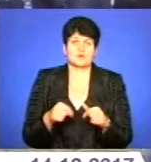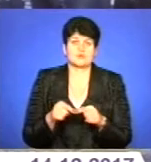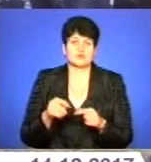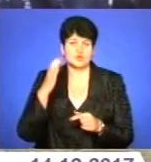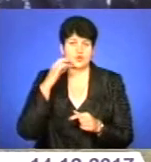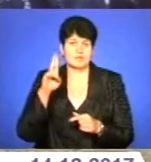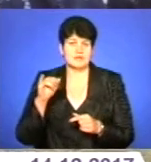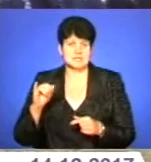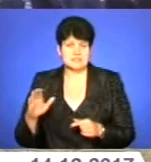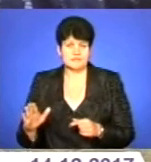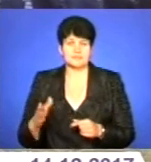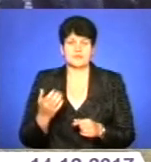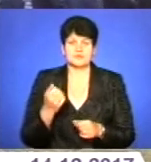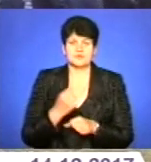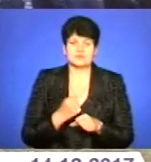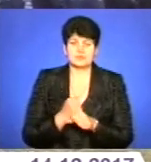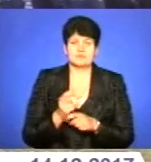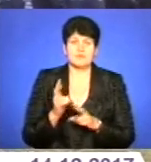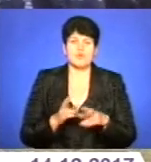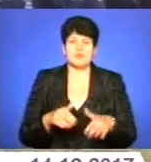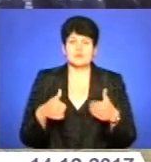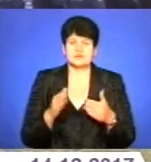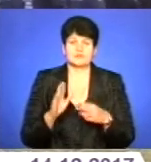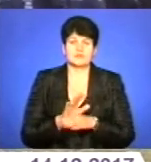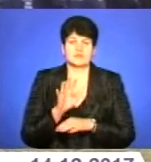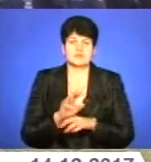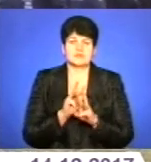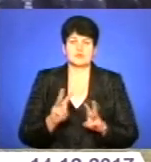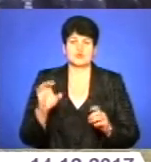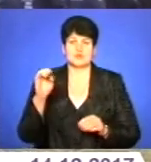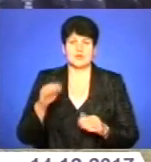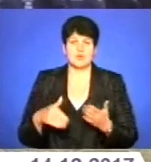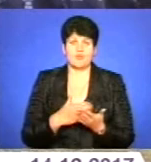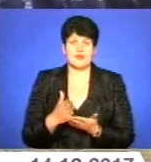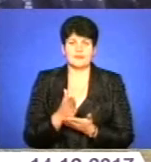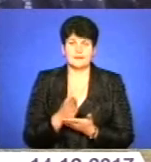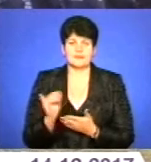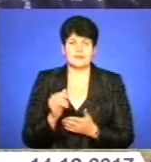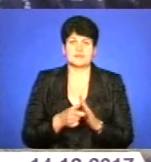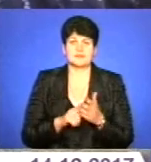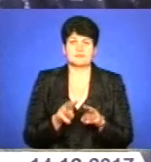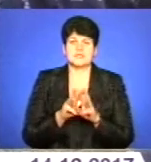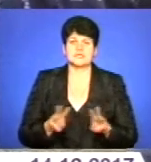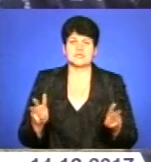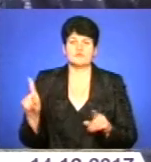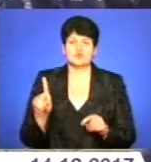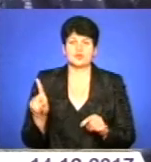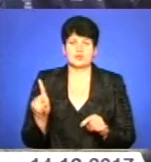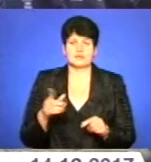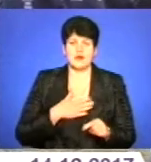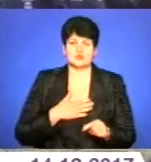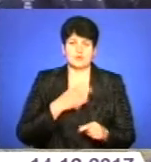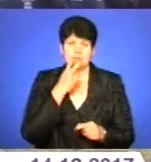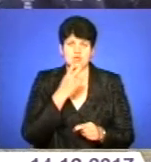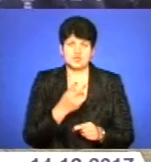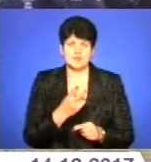чорнобильців, напрацьовуємо пропозиції, які будемо надсилати Міністерство соціальної політики та Кабінет міністрів, щодо нашого